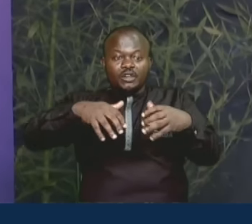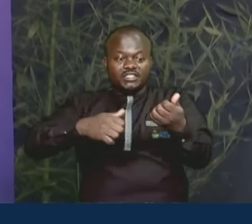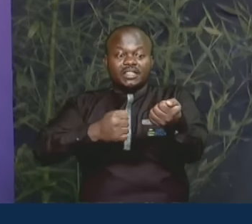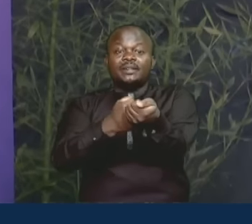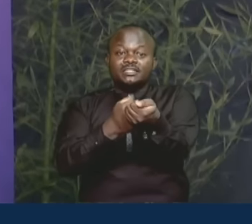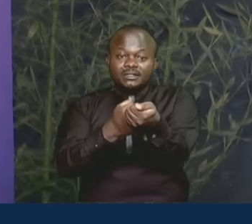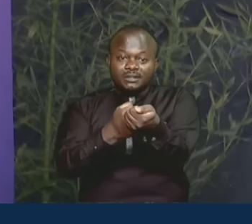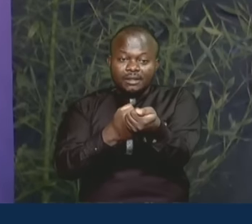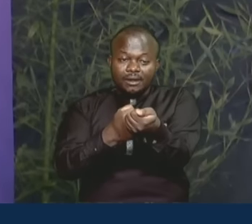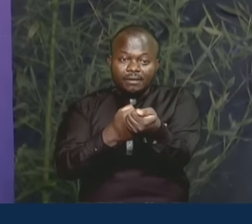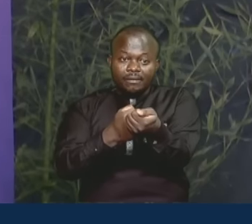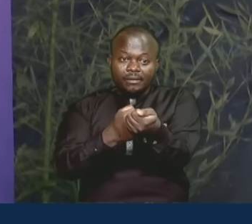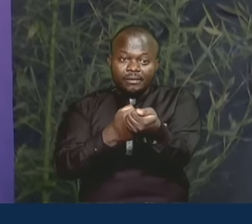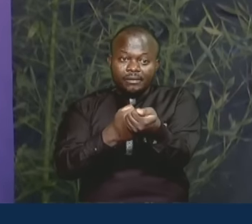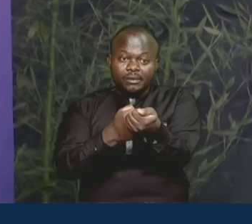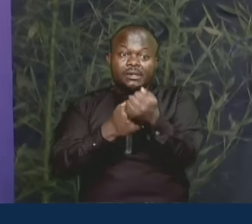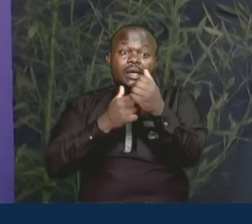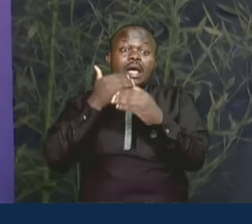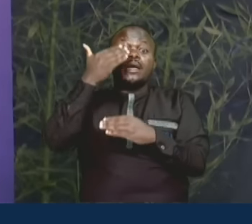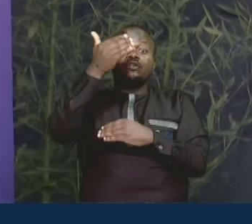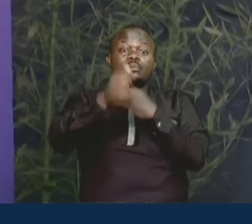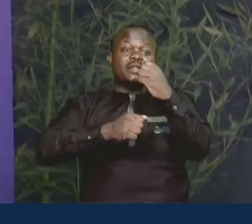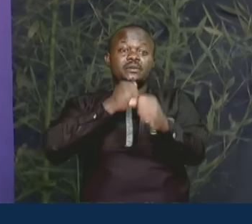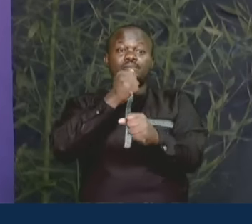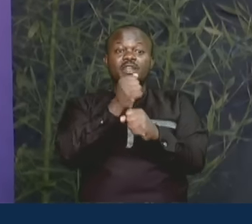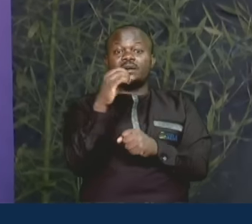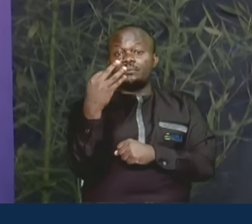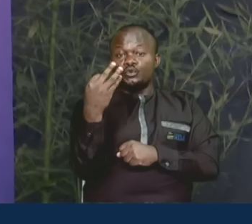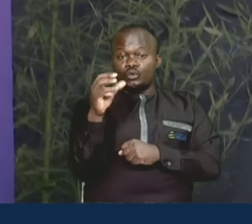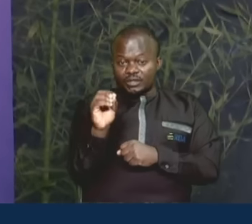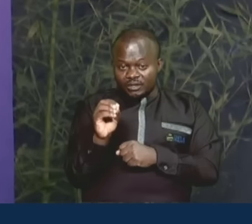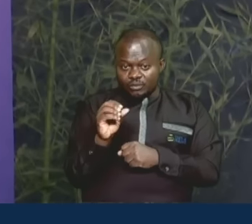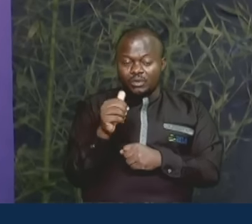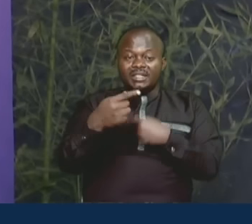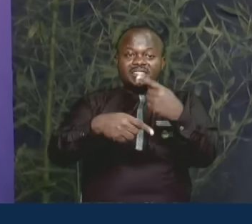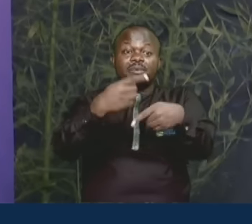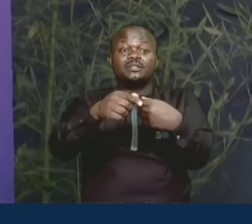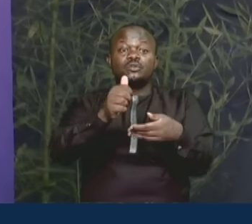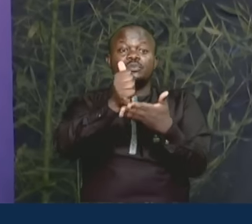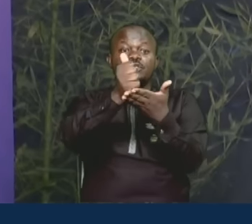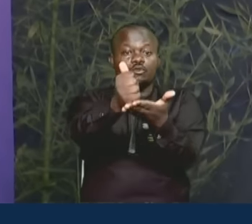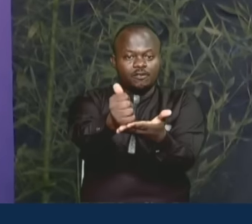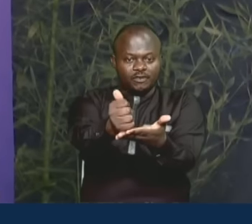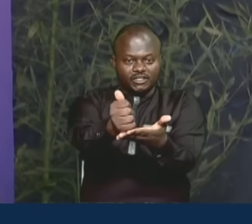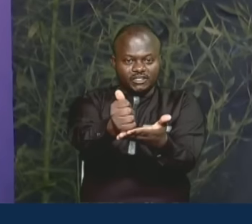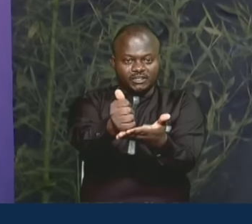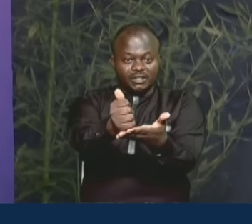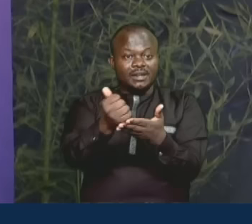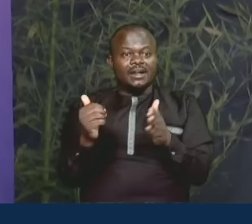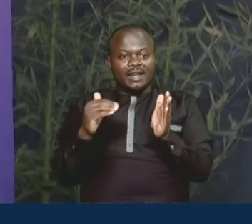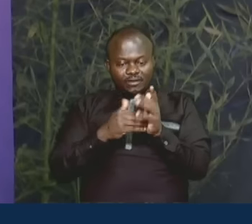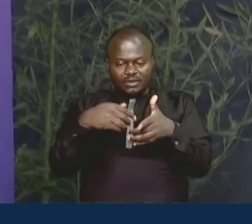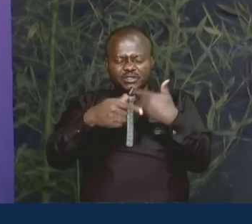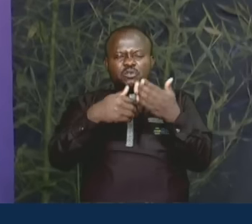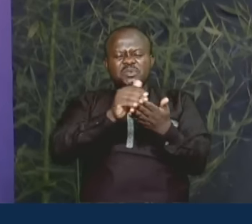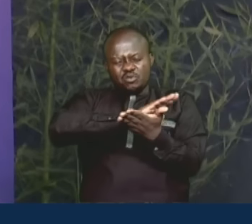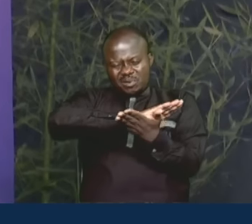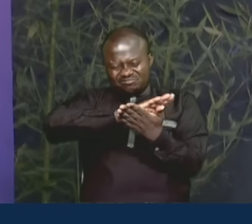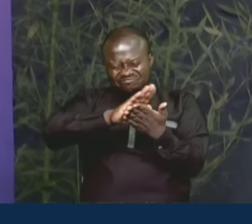kikabashyigikira nyuma y'imyaka 30 kikaba gikomeje kubafasha kikaba gikomeje